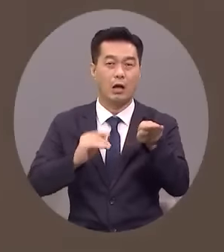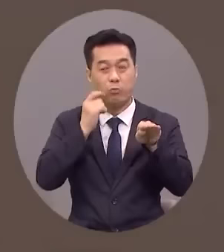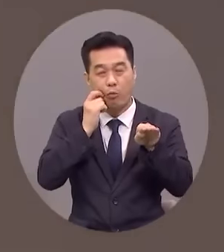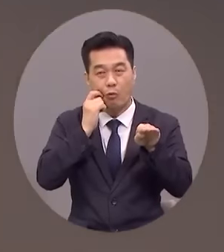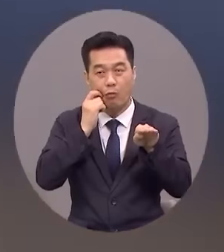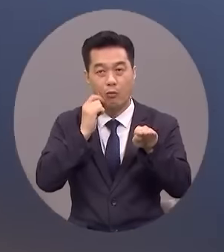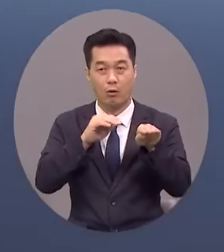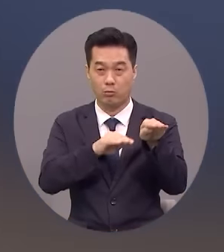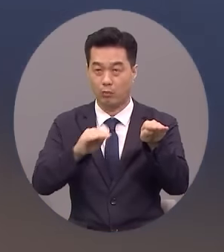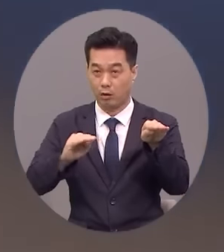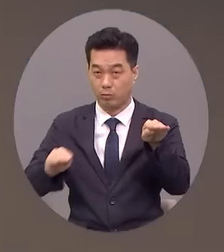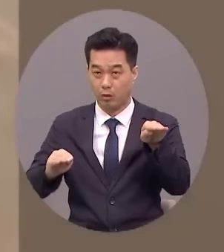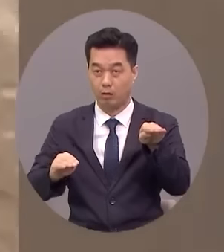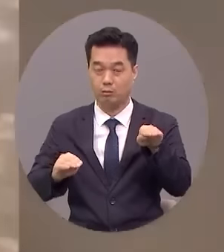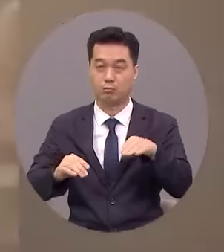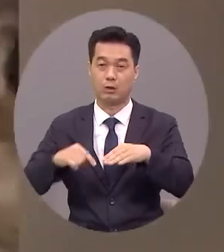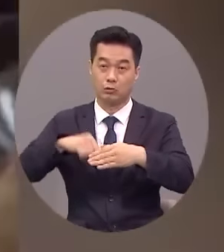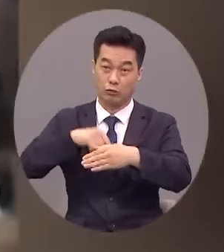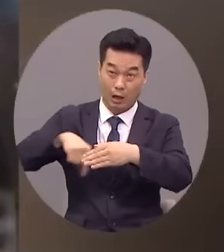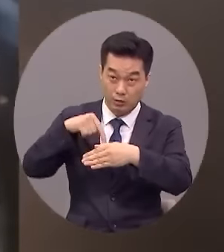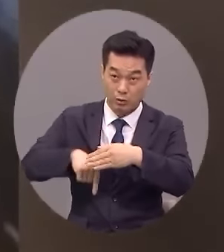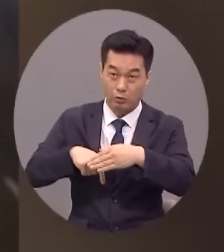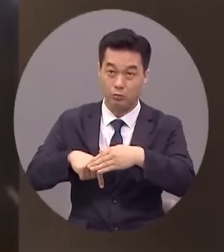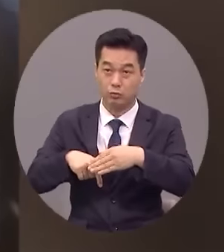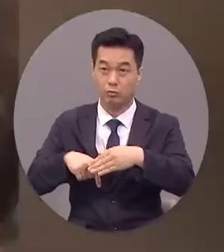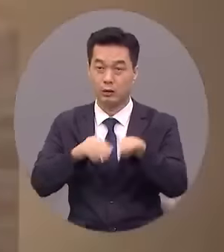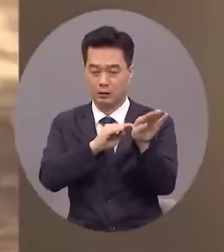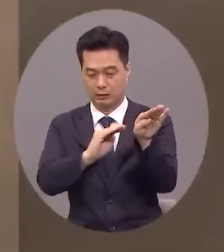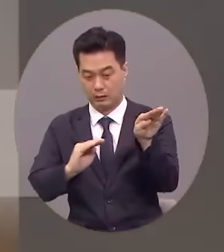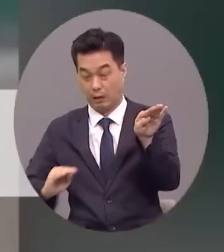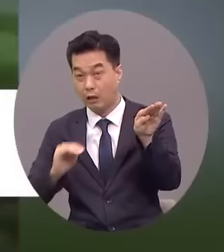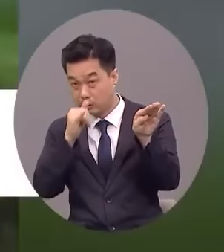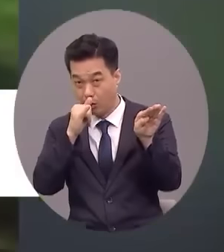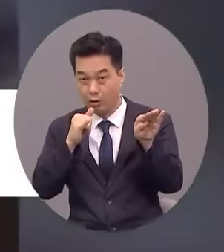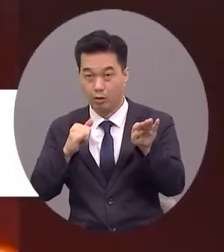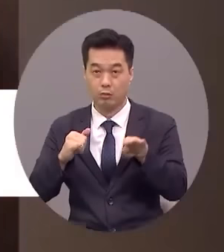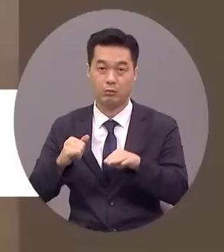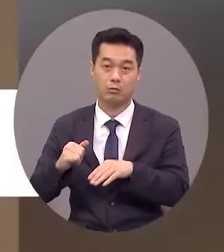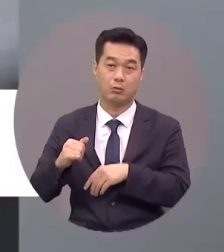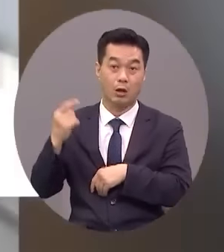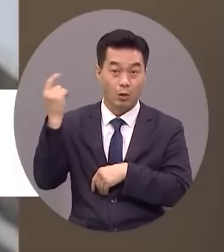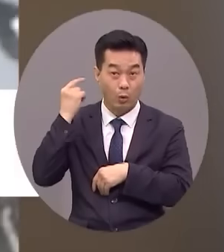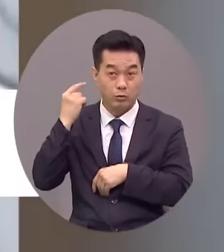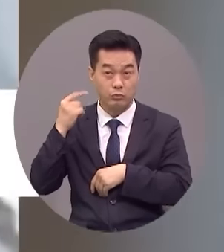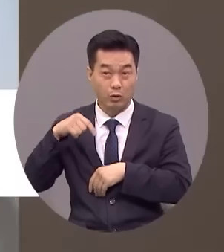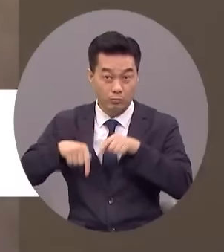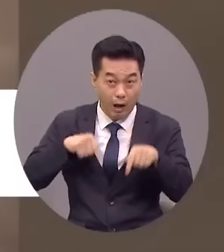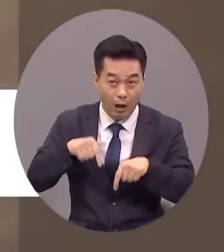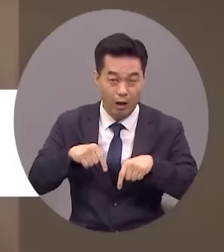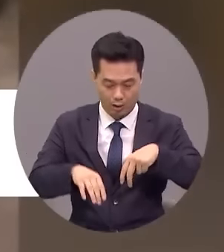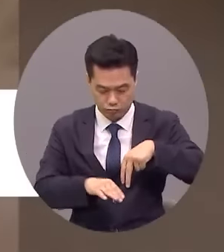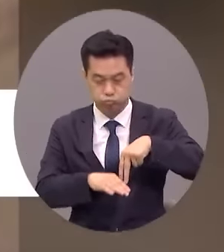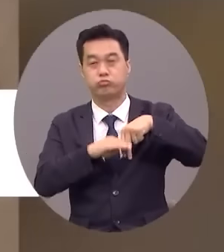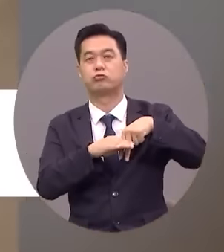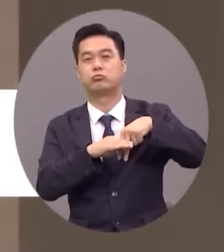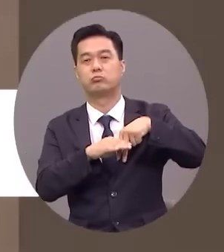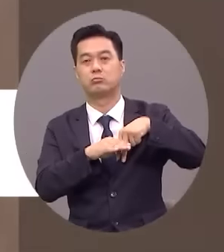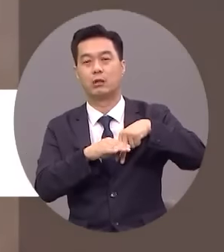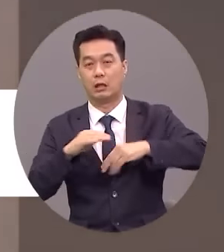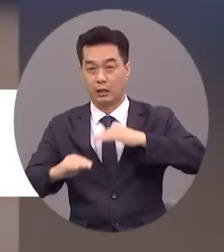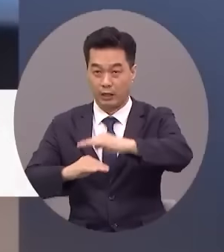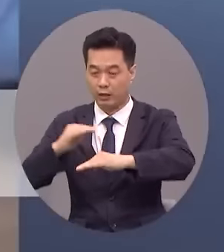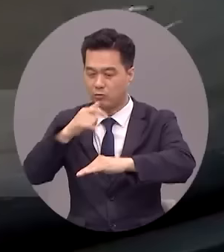있습니다. 주차장 안쪽으로도 차량이 줄지어 있습니다. 방송 듣고 내려갔을 때는 이미 무릎까지 찬 상황이고 계단에서 물이 막